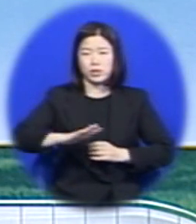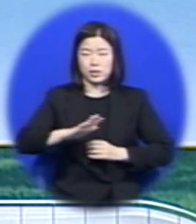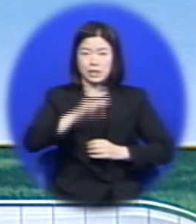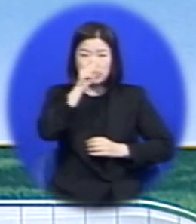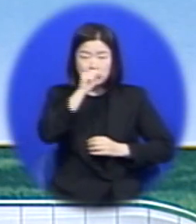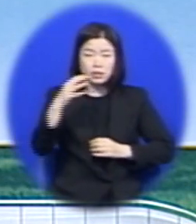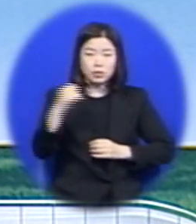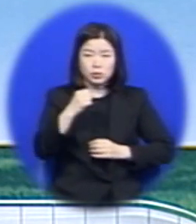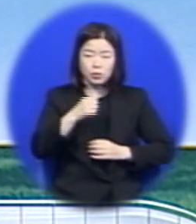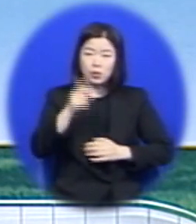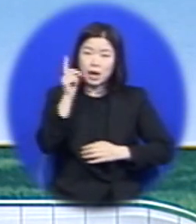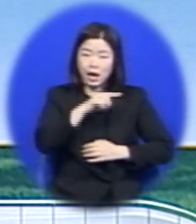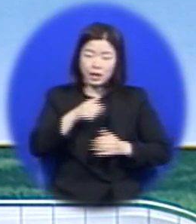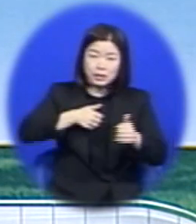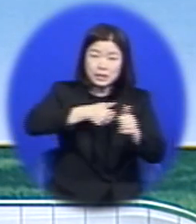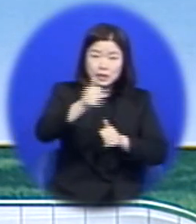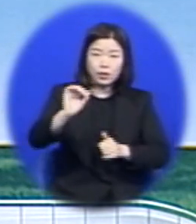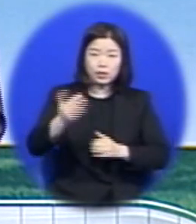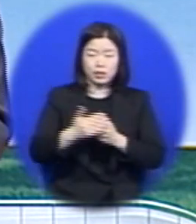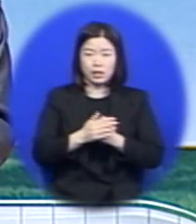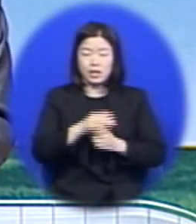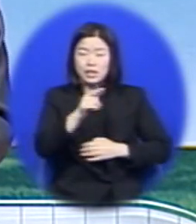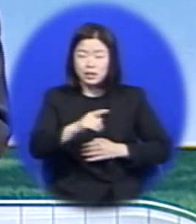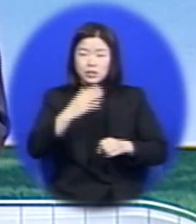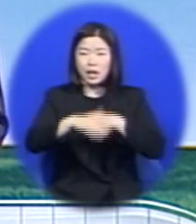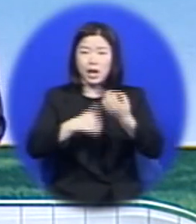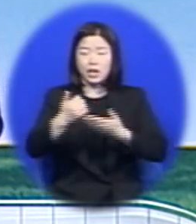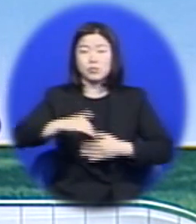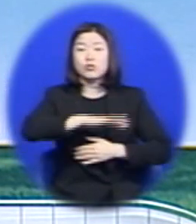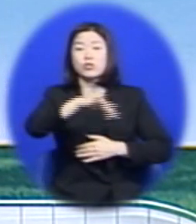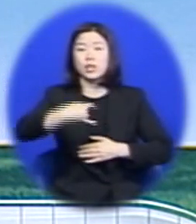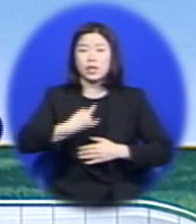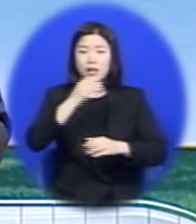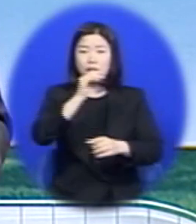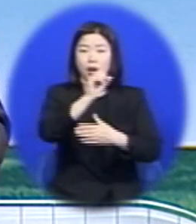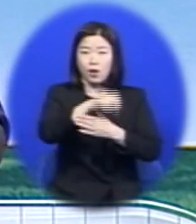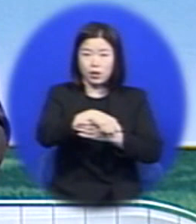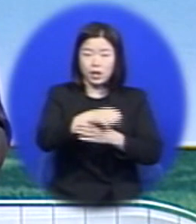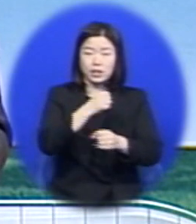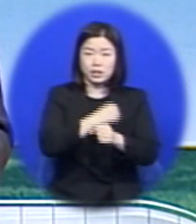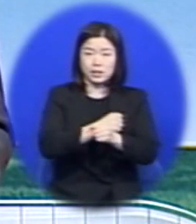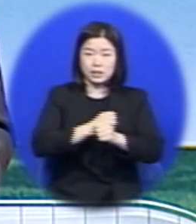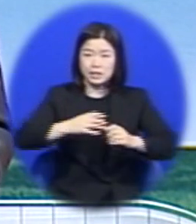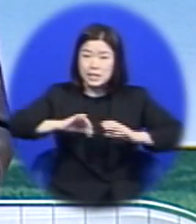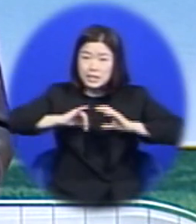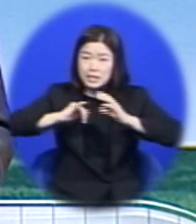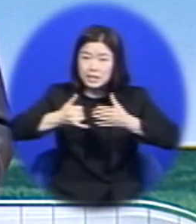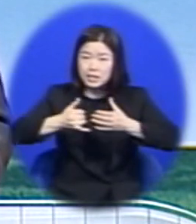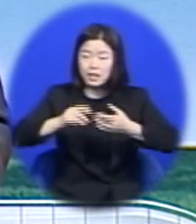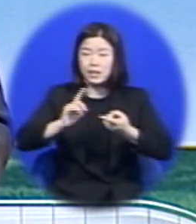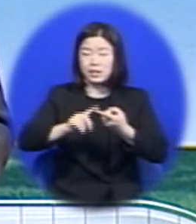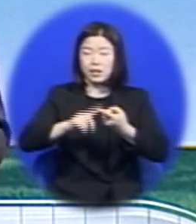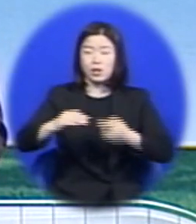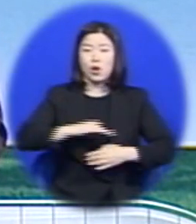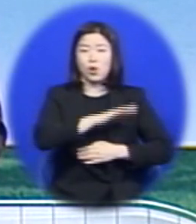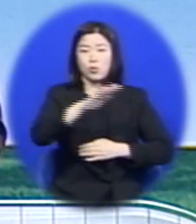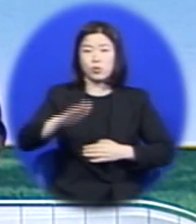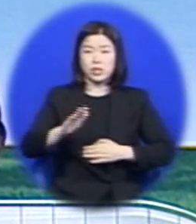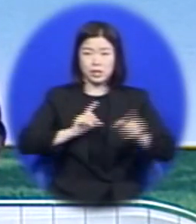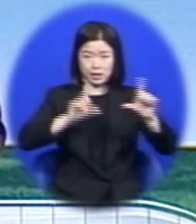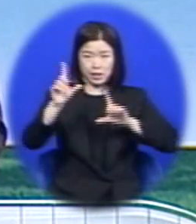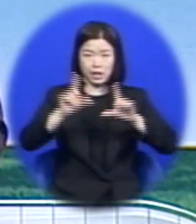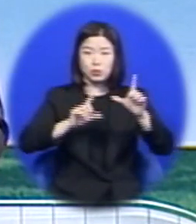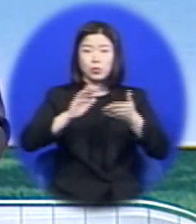이기라. 이것이 하나님이 우리에게 허락하신 세상과 대하여 우리의 태도입니다.